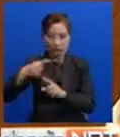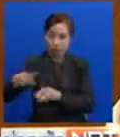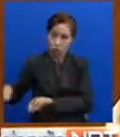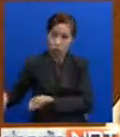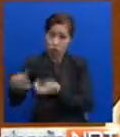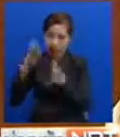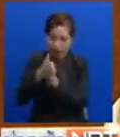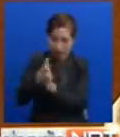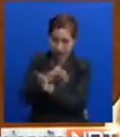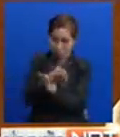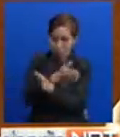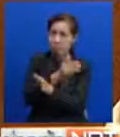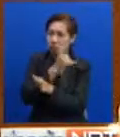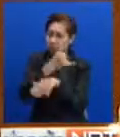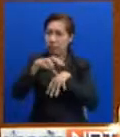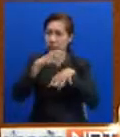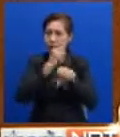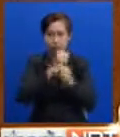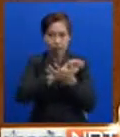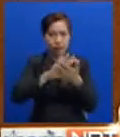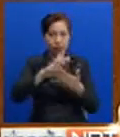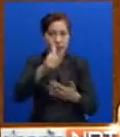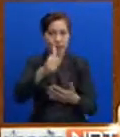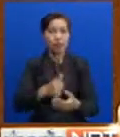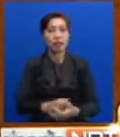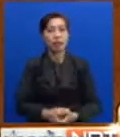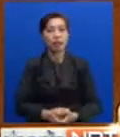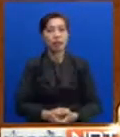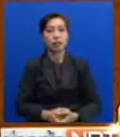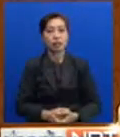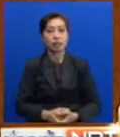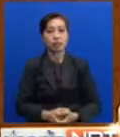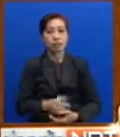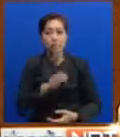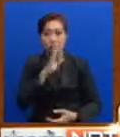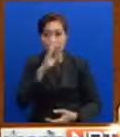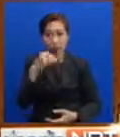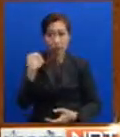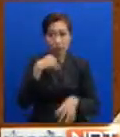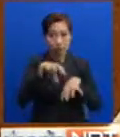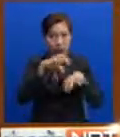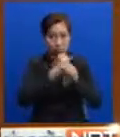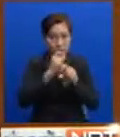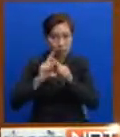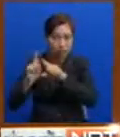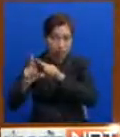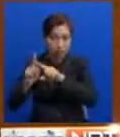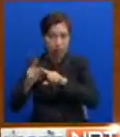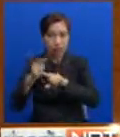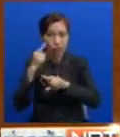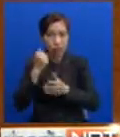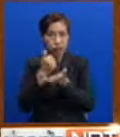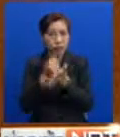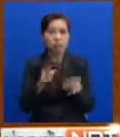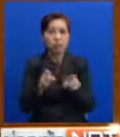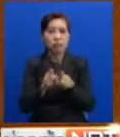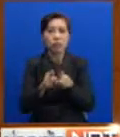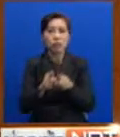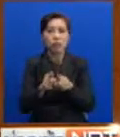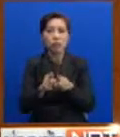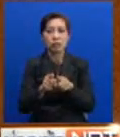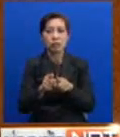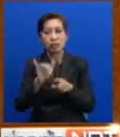านต์หรืออาจจะเร็วกว่านั้นนั้นการติดตามเรื่องที่เกี่ยวข้องกับการร้องเรียนอย่างเช่น